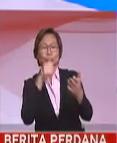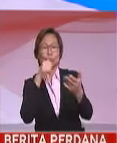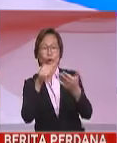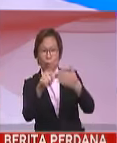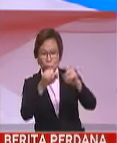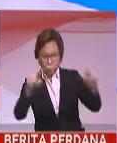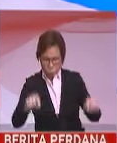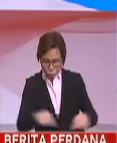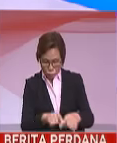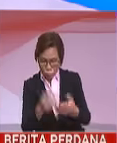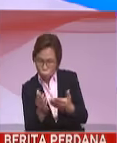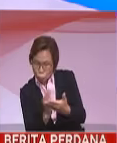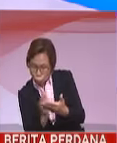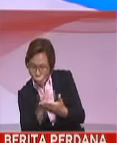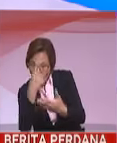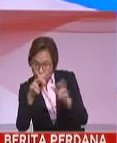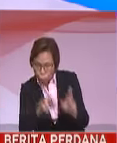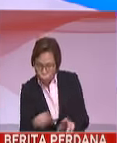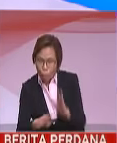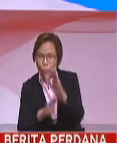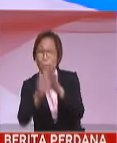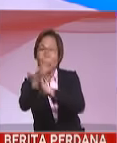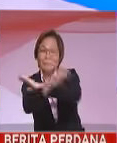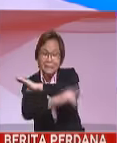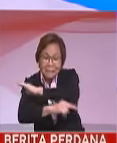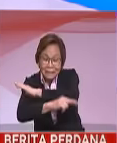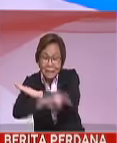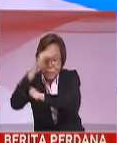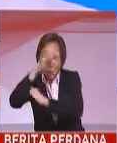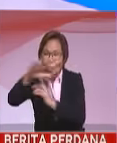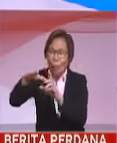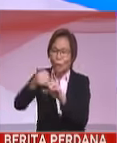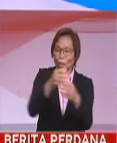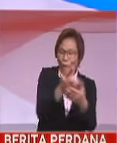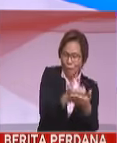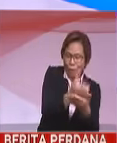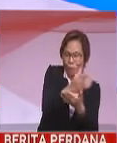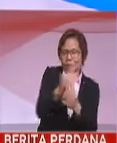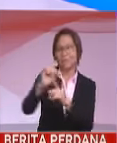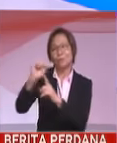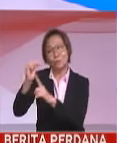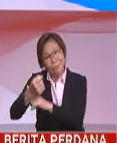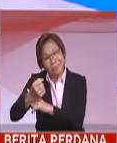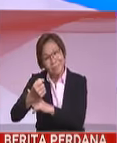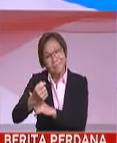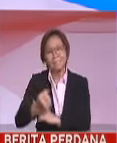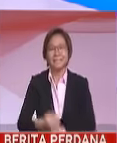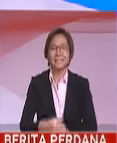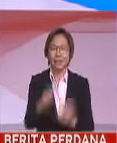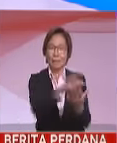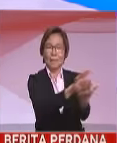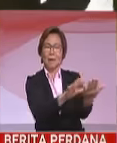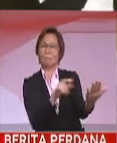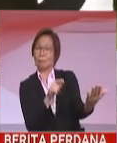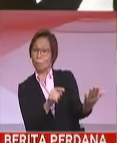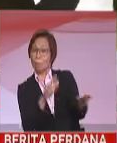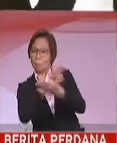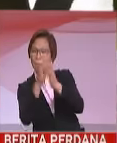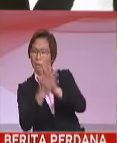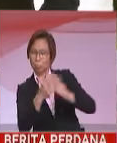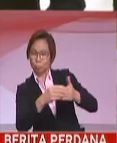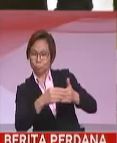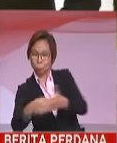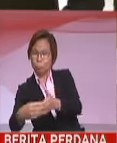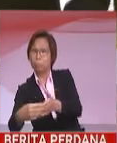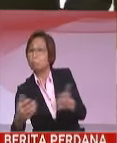rujukan bagi tujuan perancangan pembangunan negeri meliputi aspek ekonomi dan sosial. Pelan tersebut menjadi